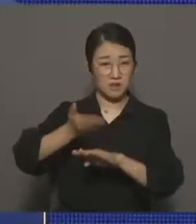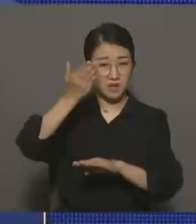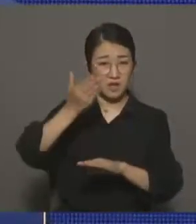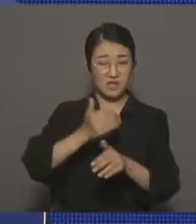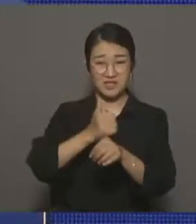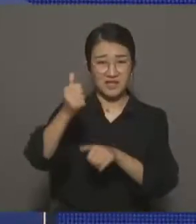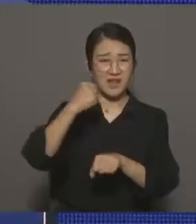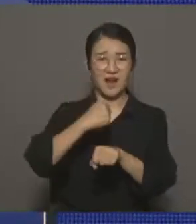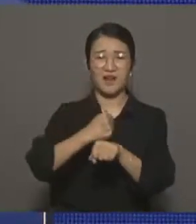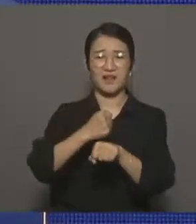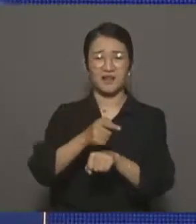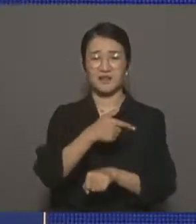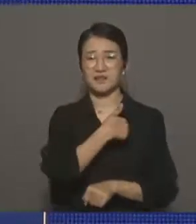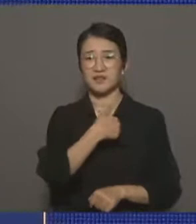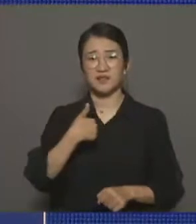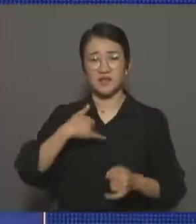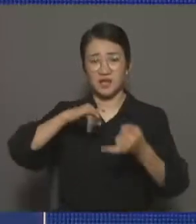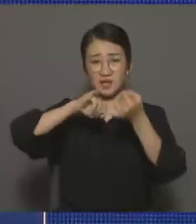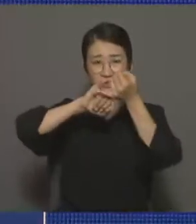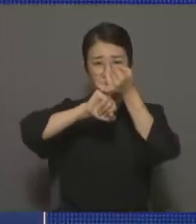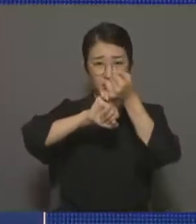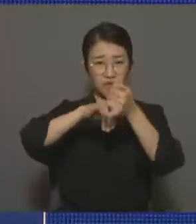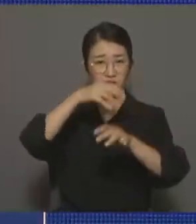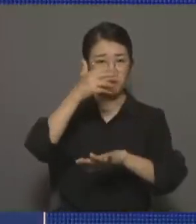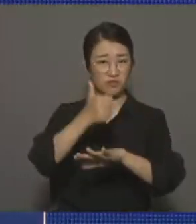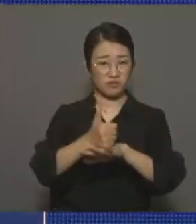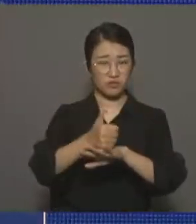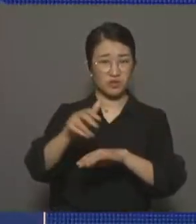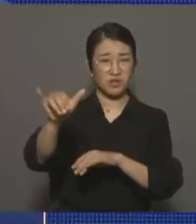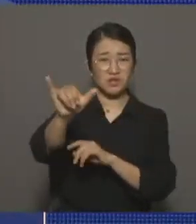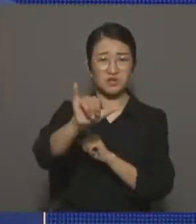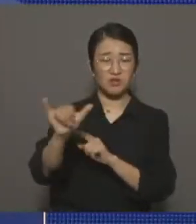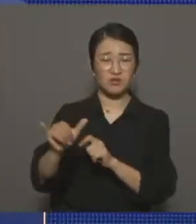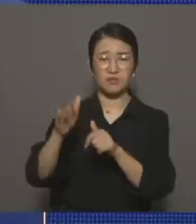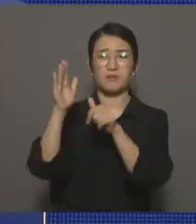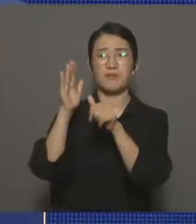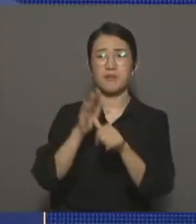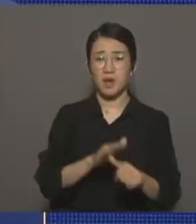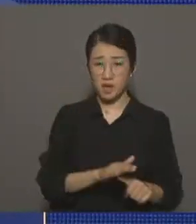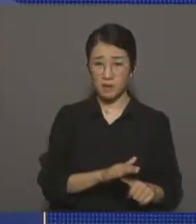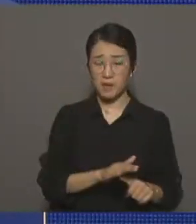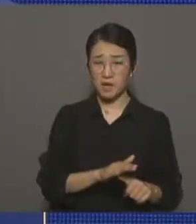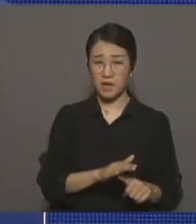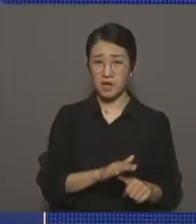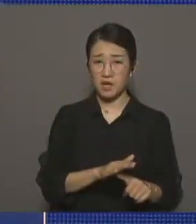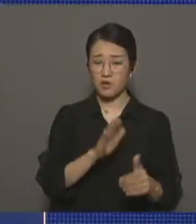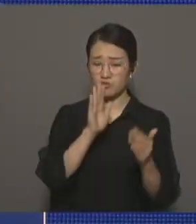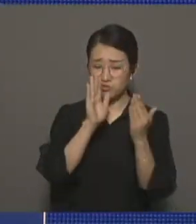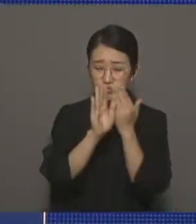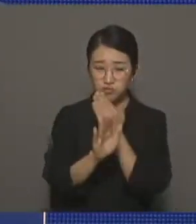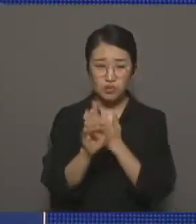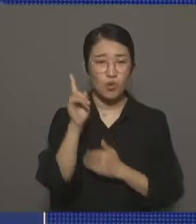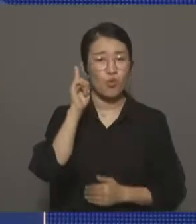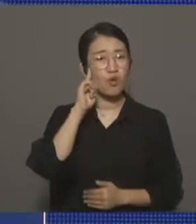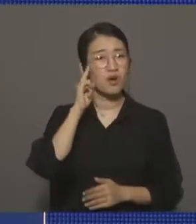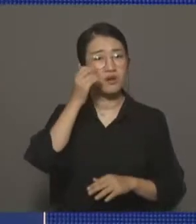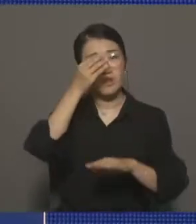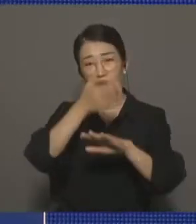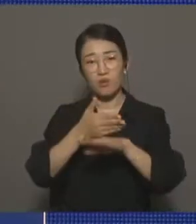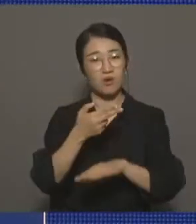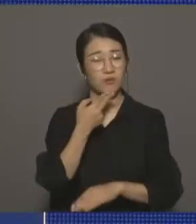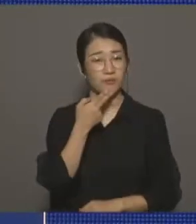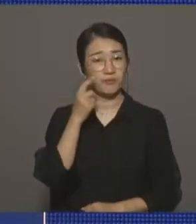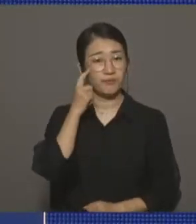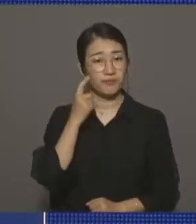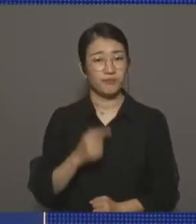그 든든한 출마 약속은 전국적 선거 패배의 결과 앞에서 왜 아무런 반성과 사과가 없는 겁니까?